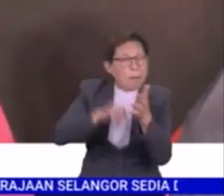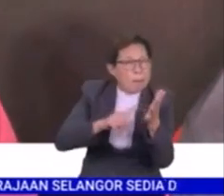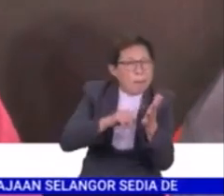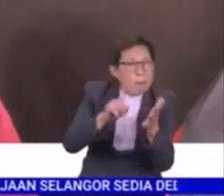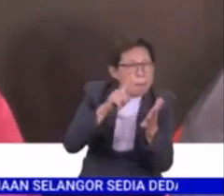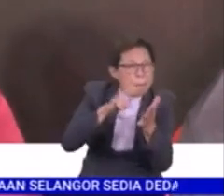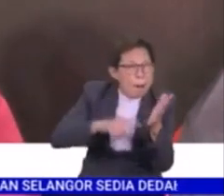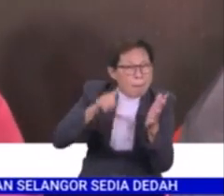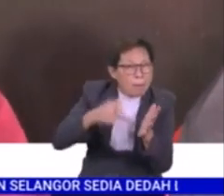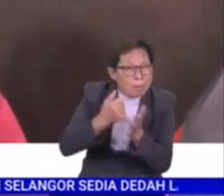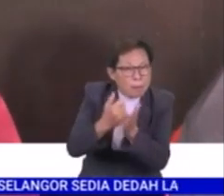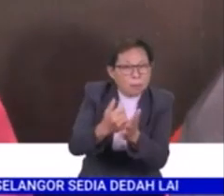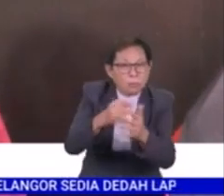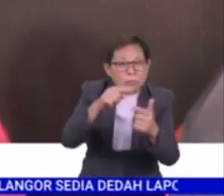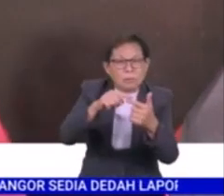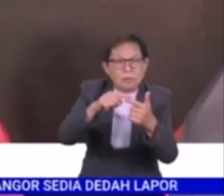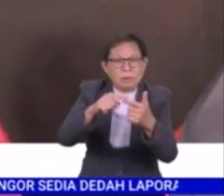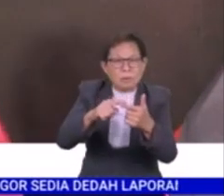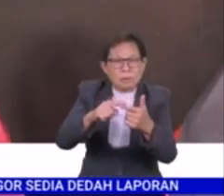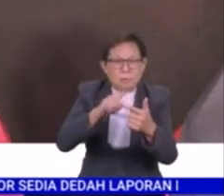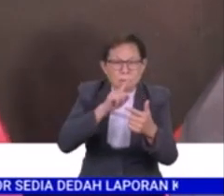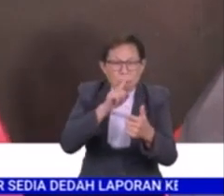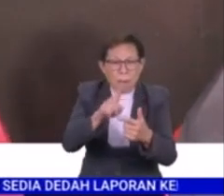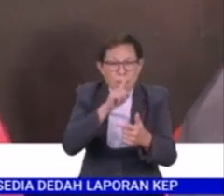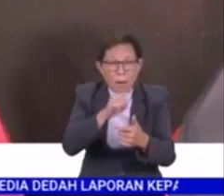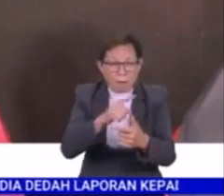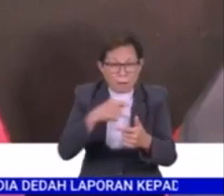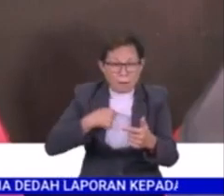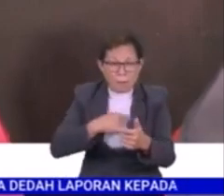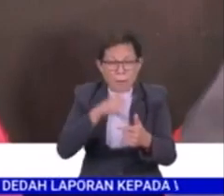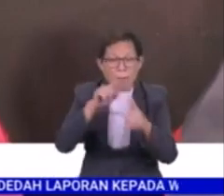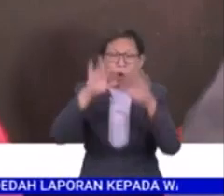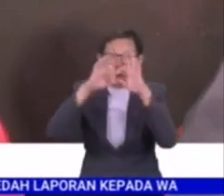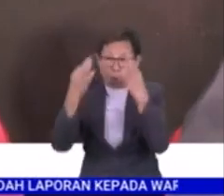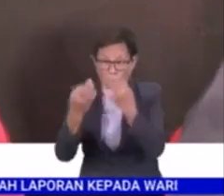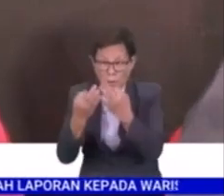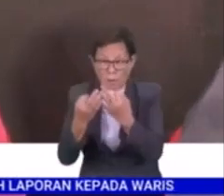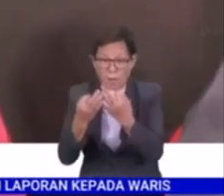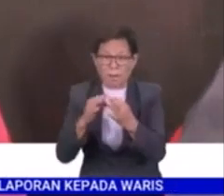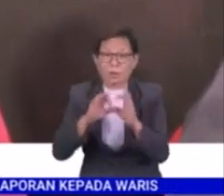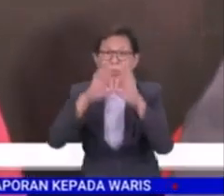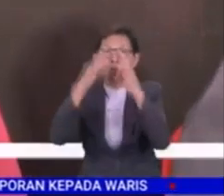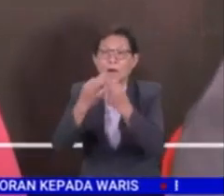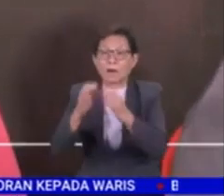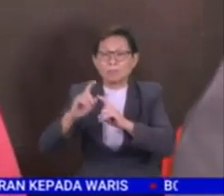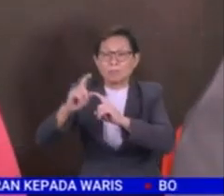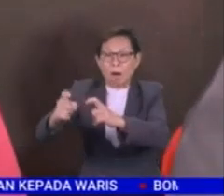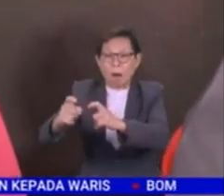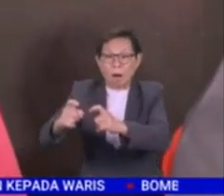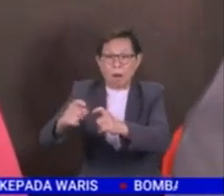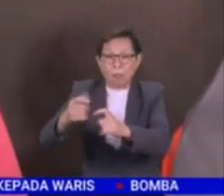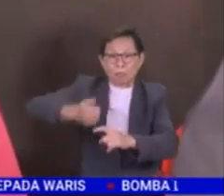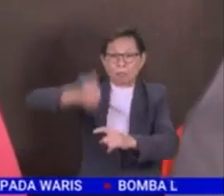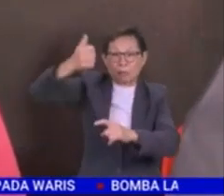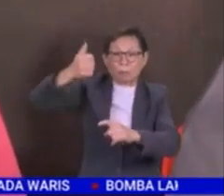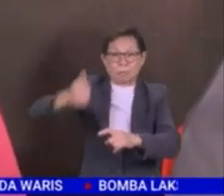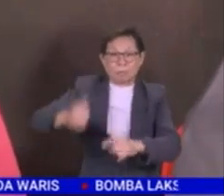dan apa yang menjadi hak dia akan kita pastikan bahawa keluarga dia diberikan